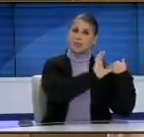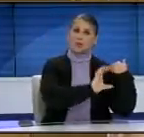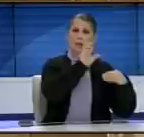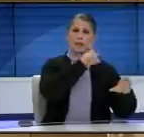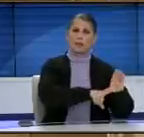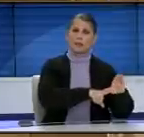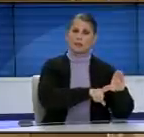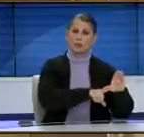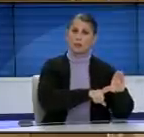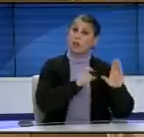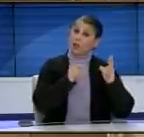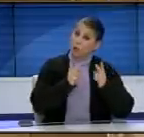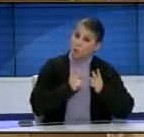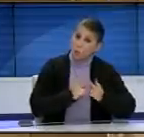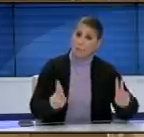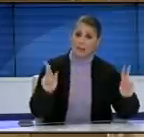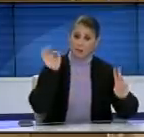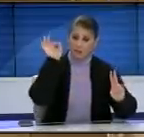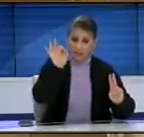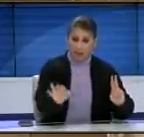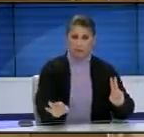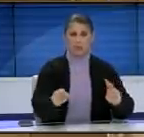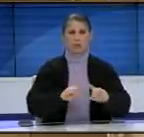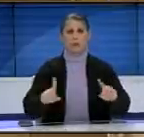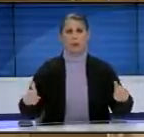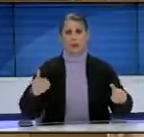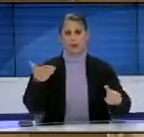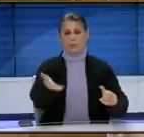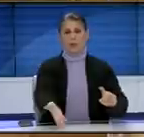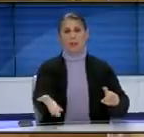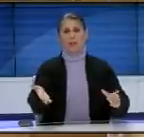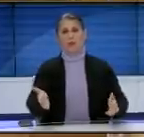που επέτρεψαν να φτάσουν τα πράγματα ως εδώ.